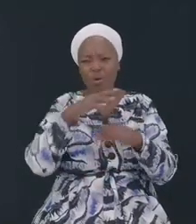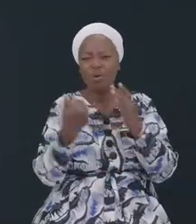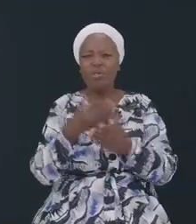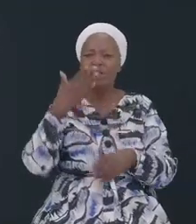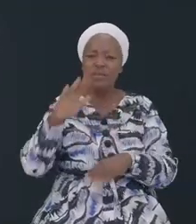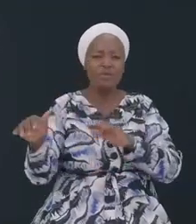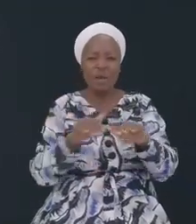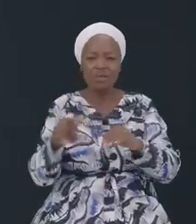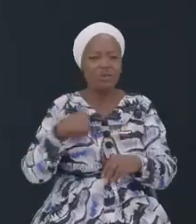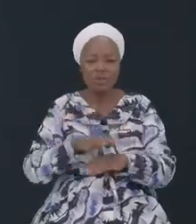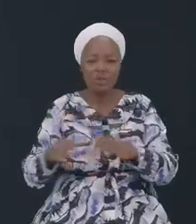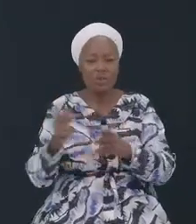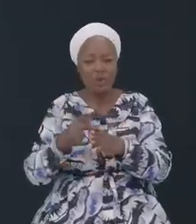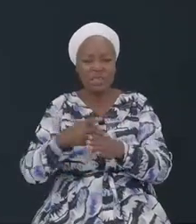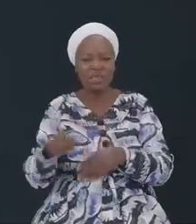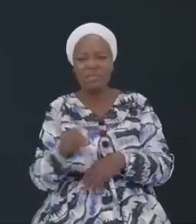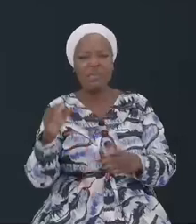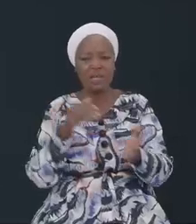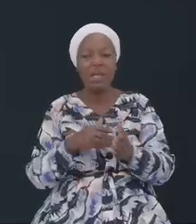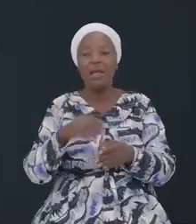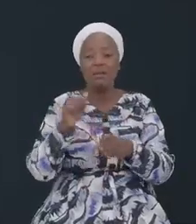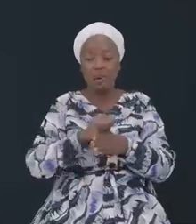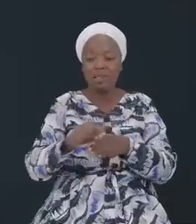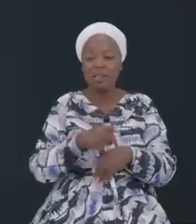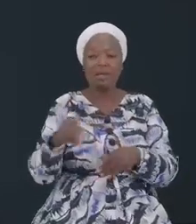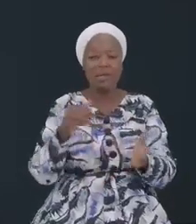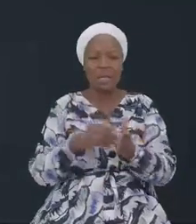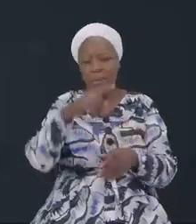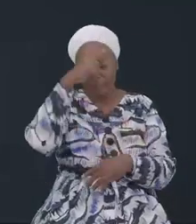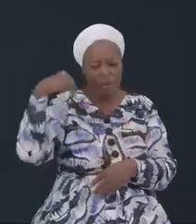pas les actions mauvaises parce que